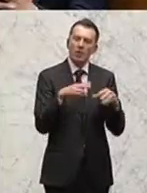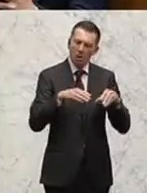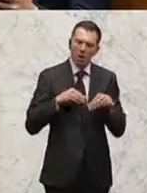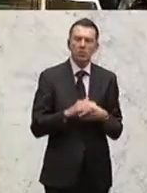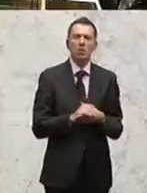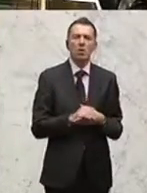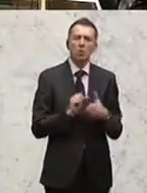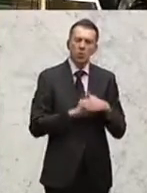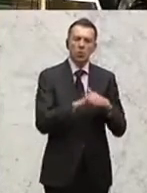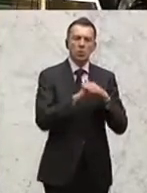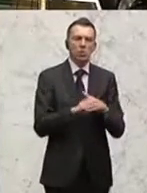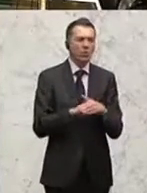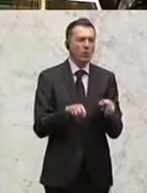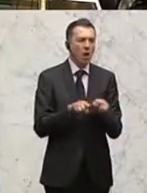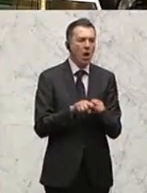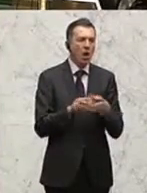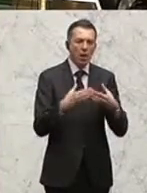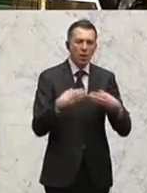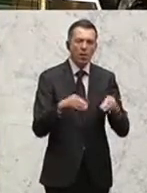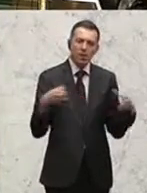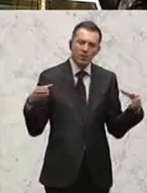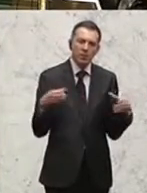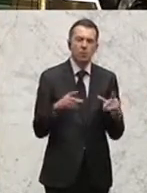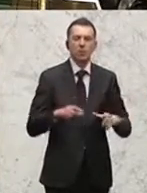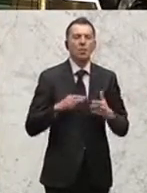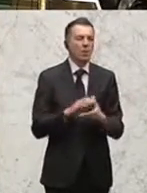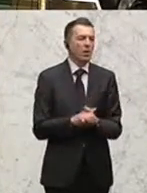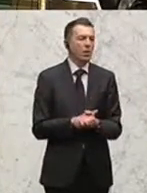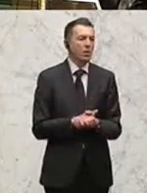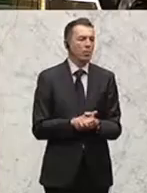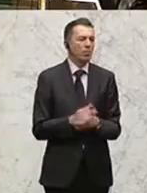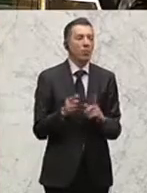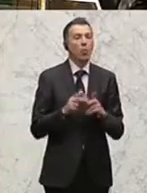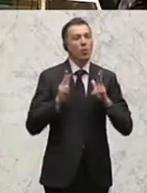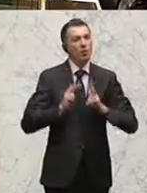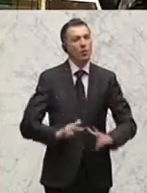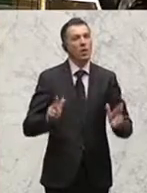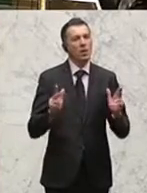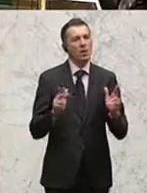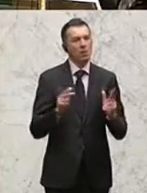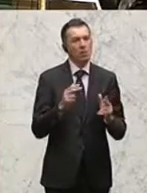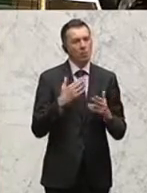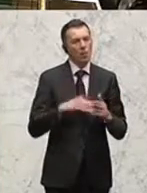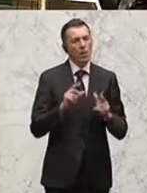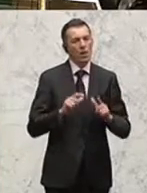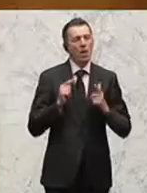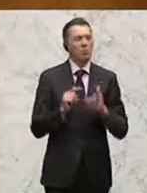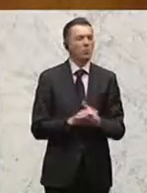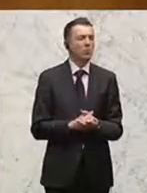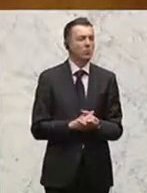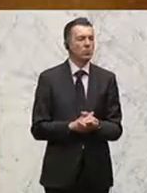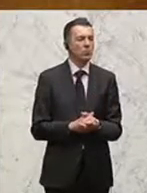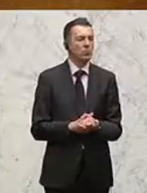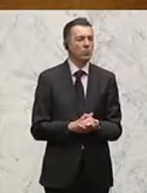der Muslime auch in gemeinsamen Miteinander und im Frieden leben möchte. Es